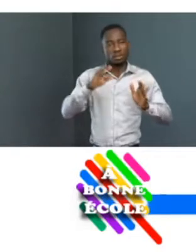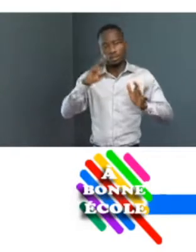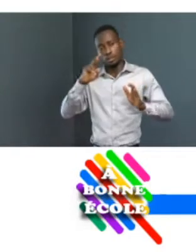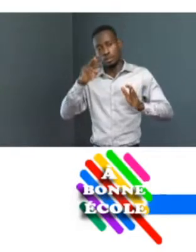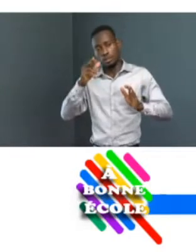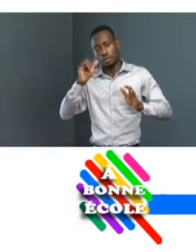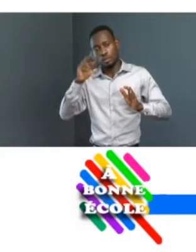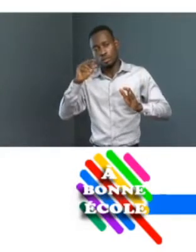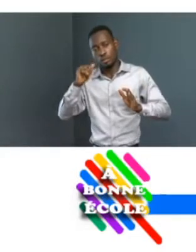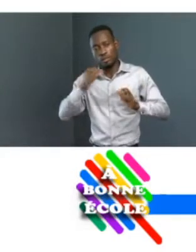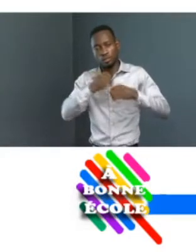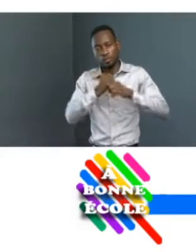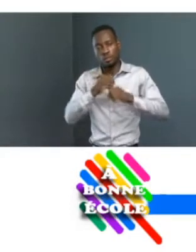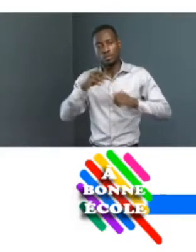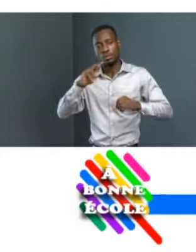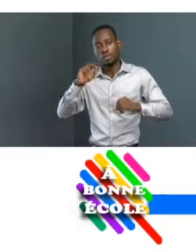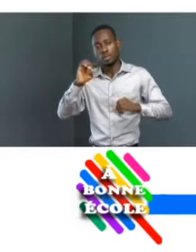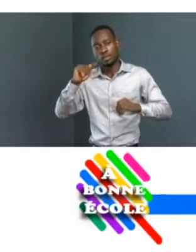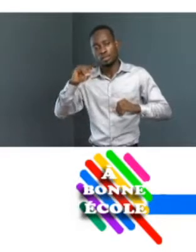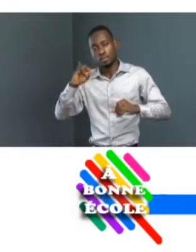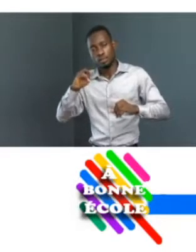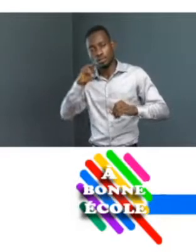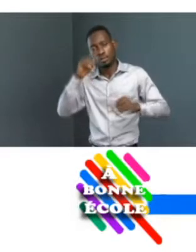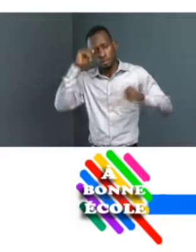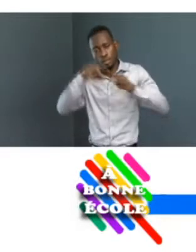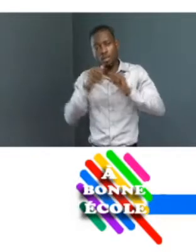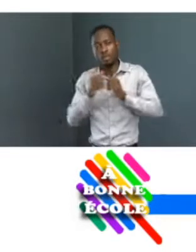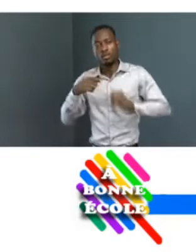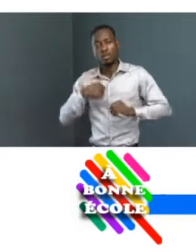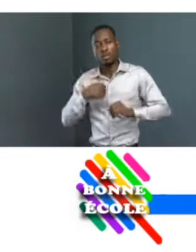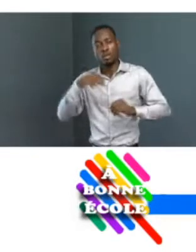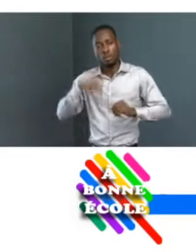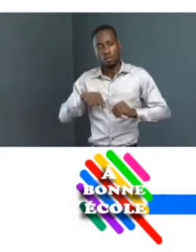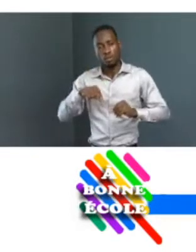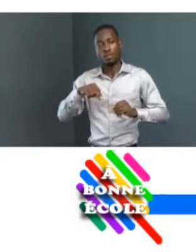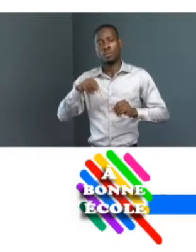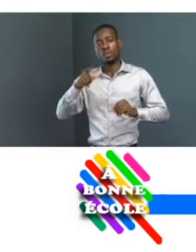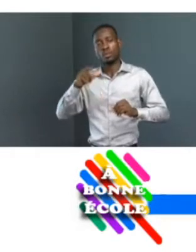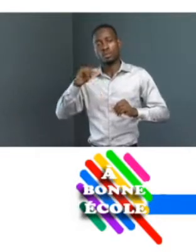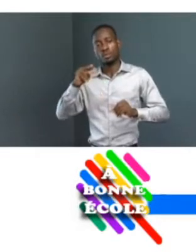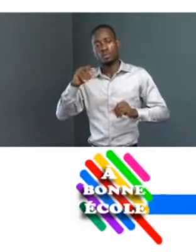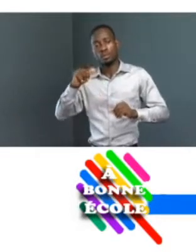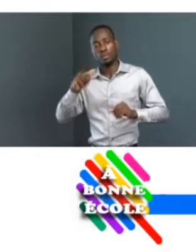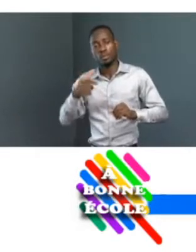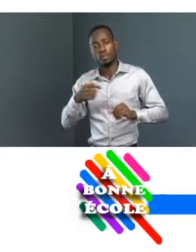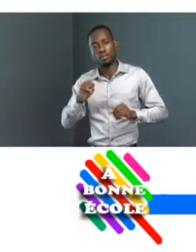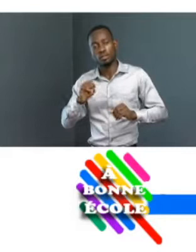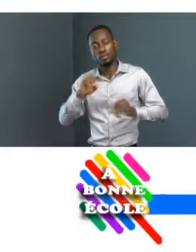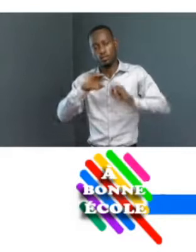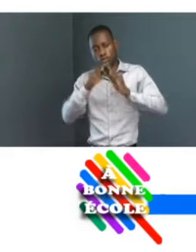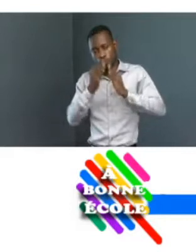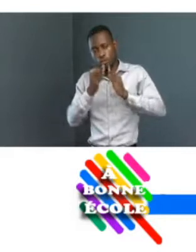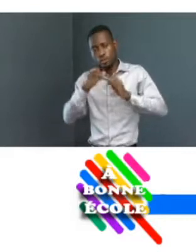êtes d'accord avec moi que l'image formée sur la rétine, elle